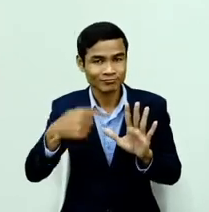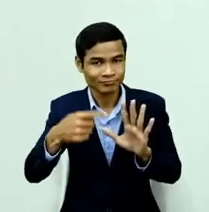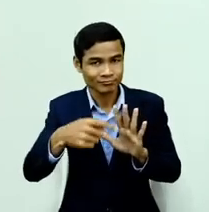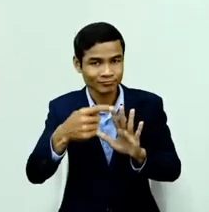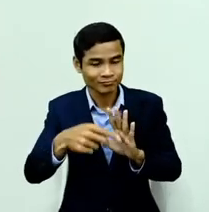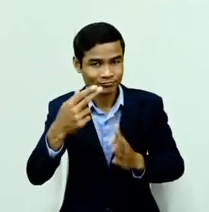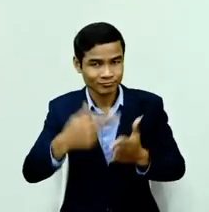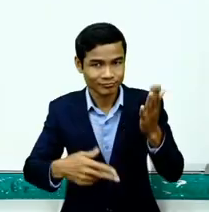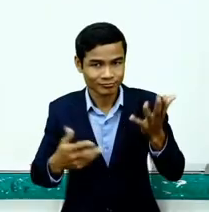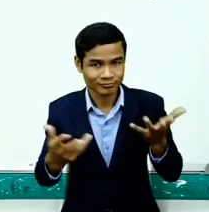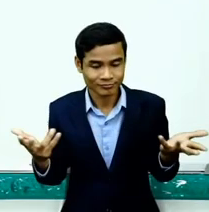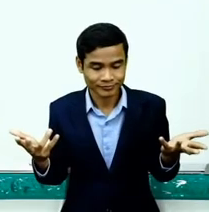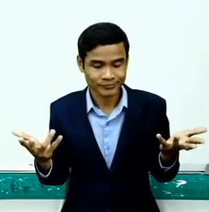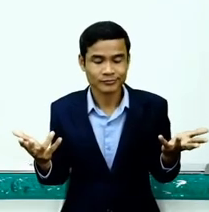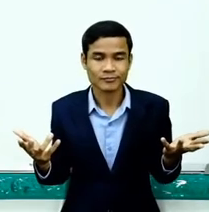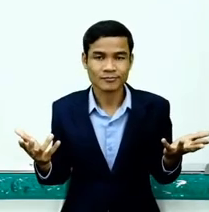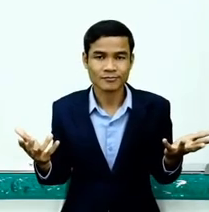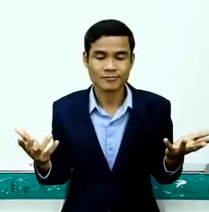ro ngi